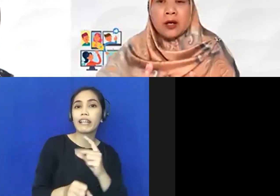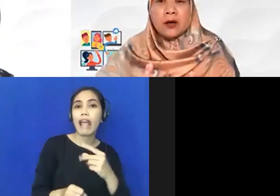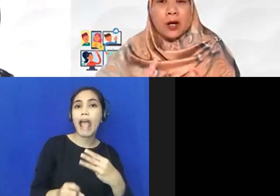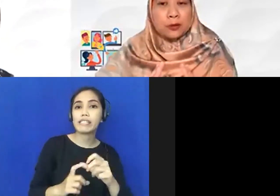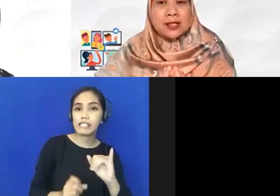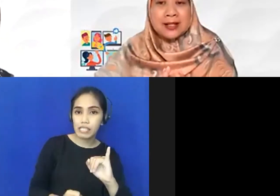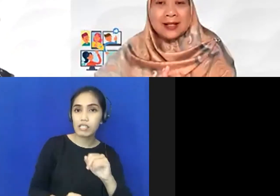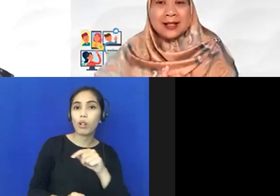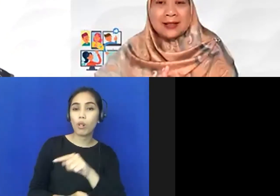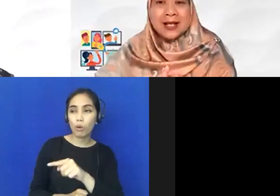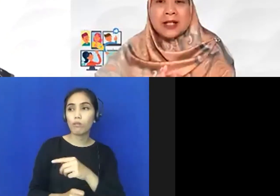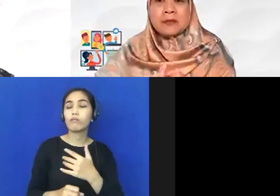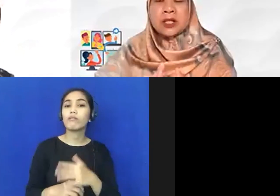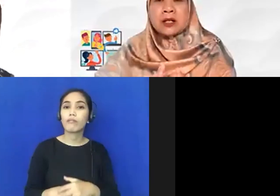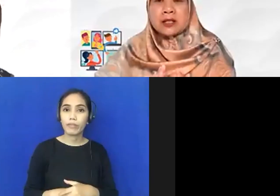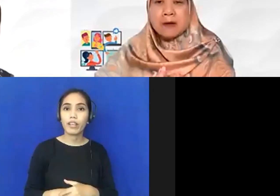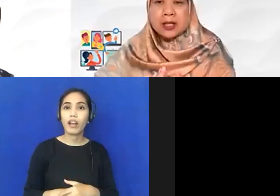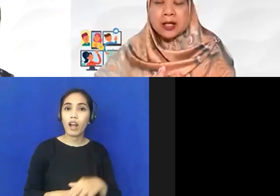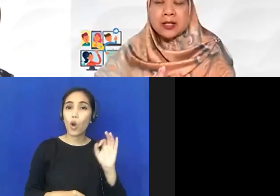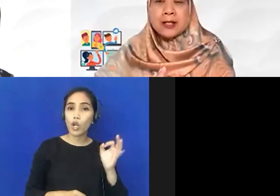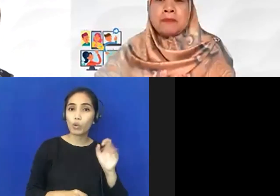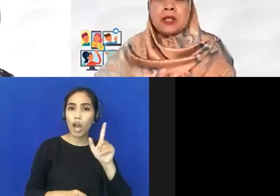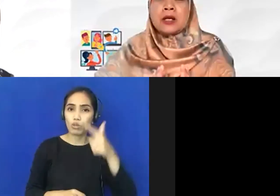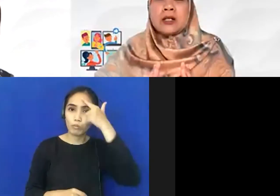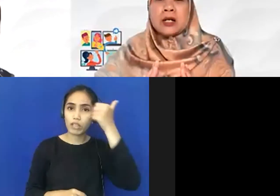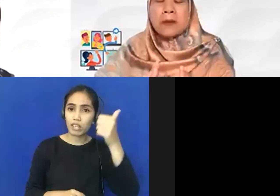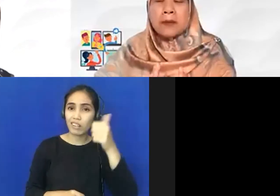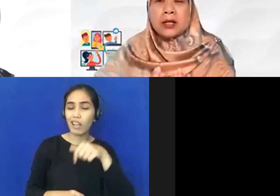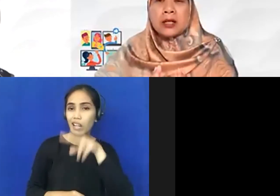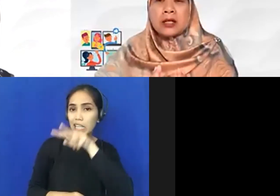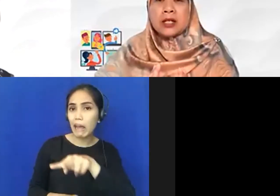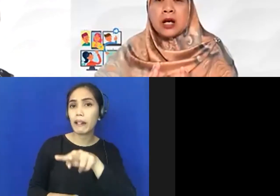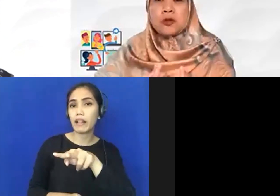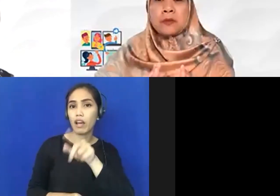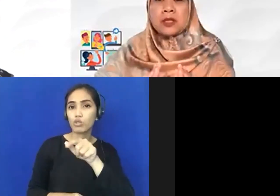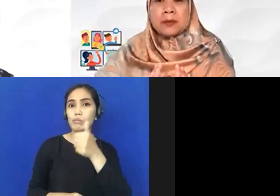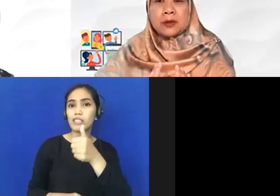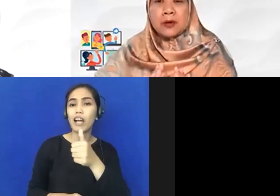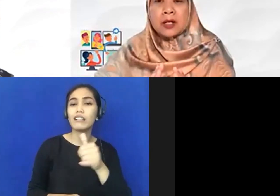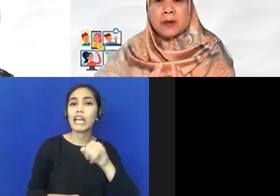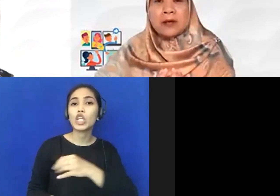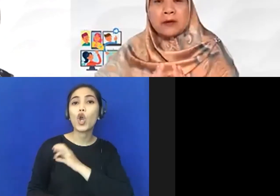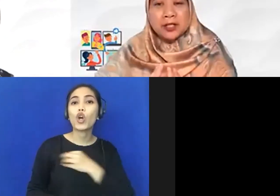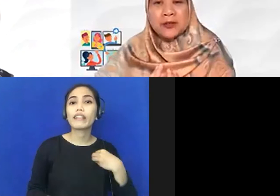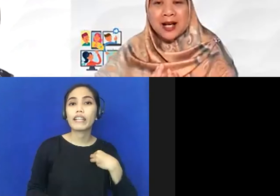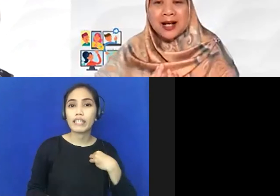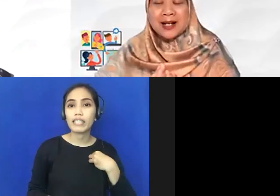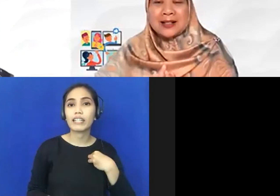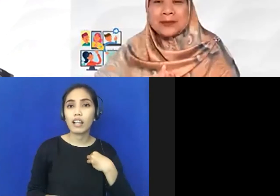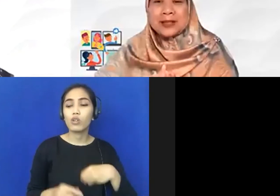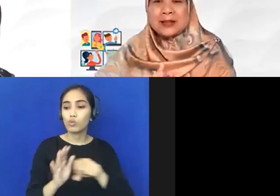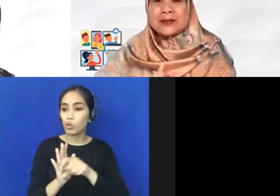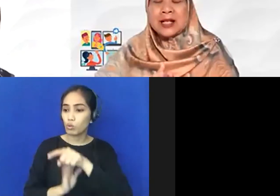oleh orang tua sendiri gitu ya, dengan memberikan rasa aman tadi, dan kapan ini harus meminta pertolongan kepada